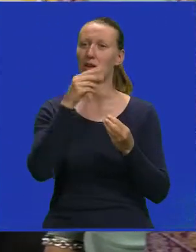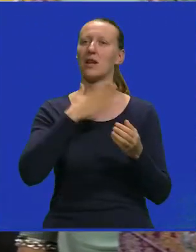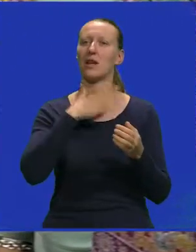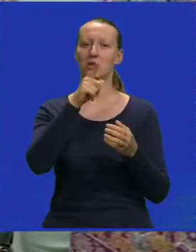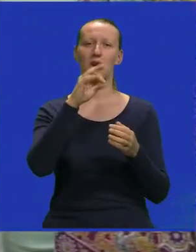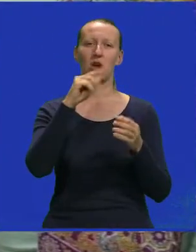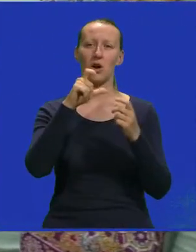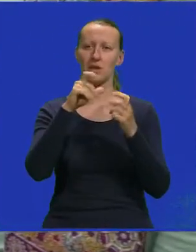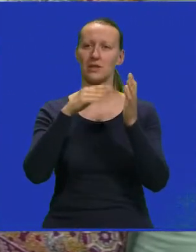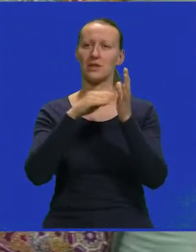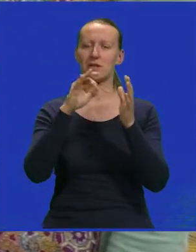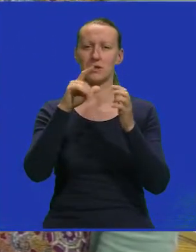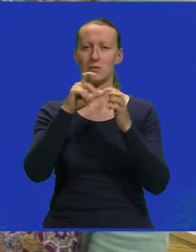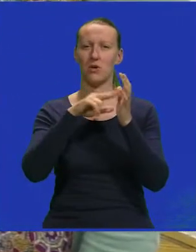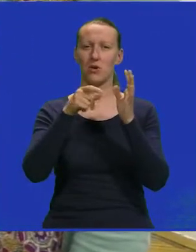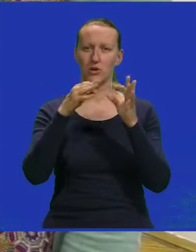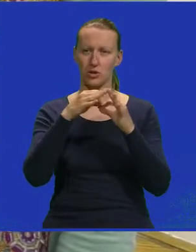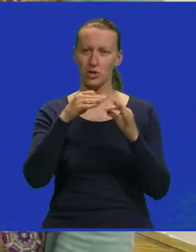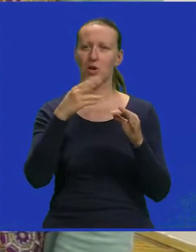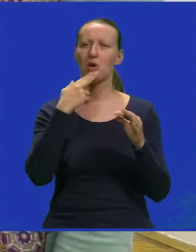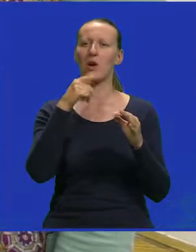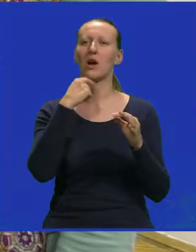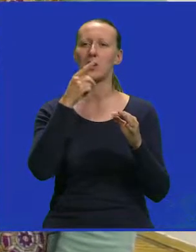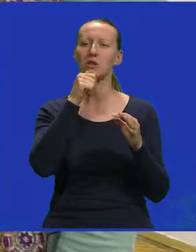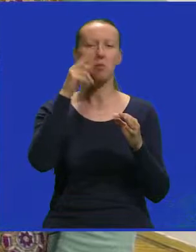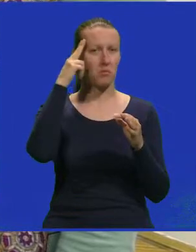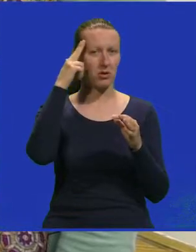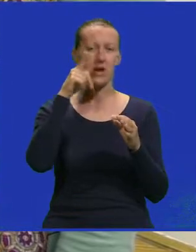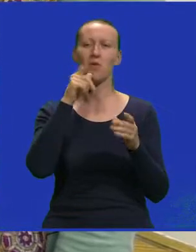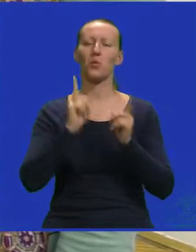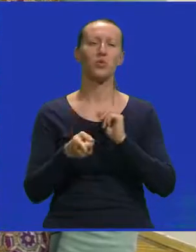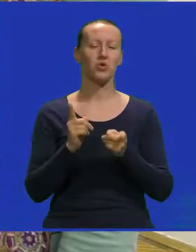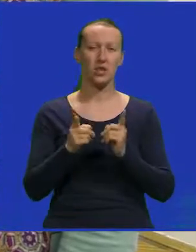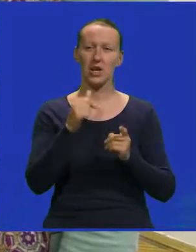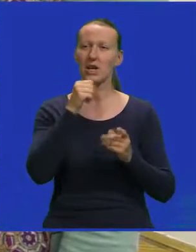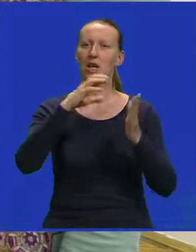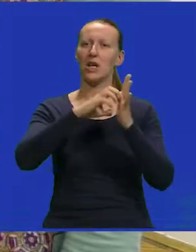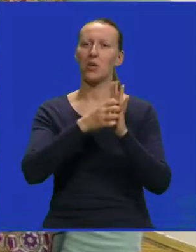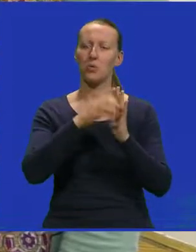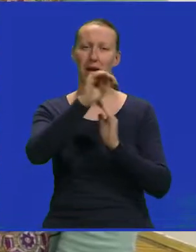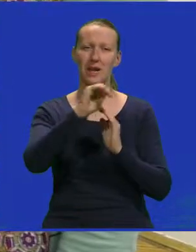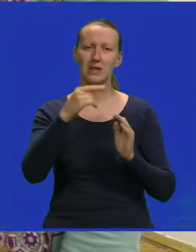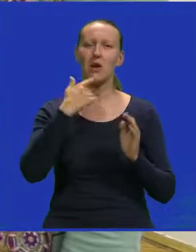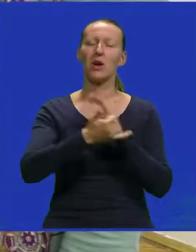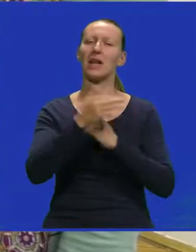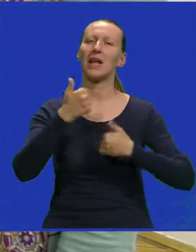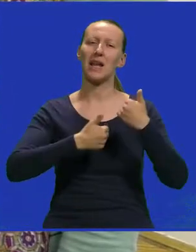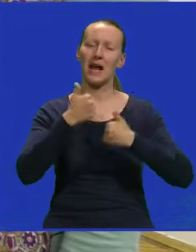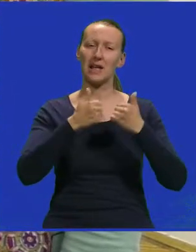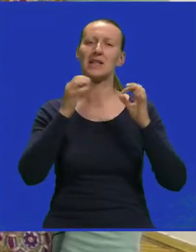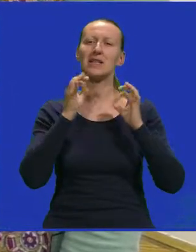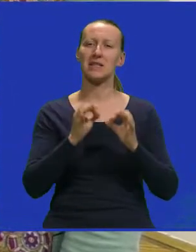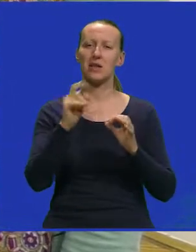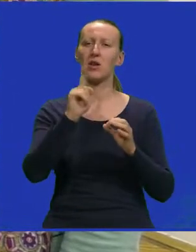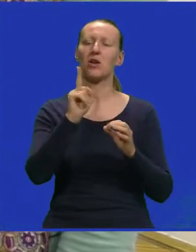naša Loris Mošnja, kad je rekla da poznavajući učiteljicu i grupu Diceka gre na natjecanje,